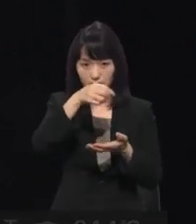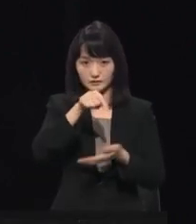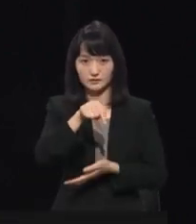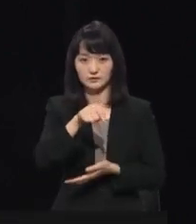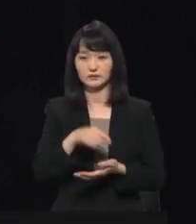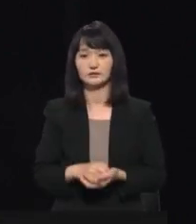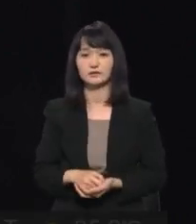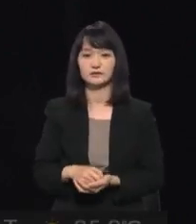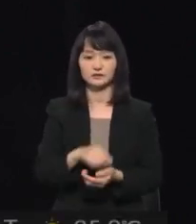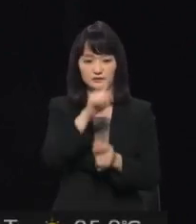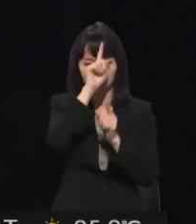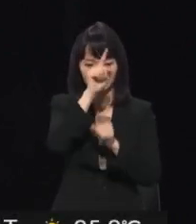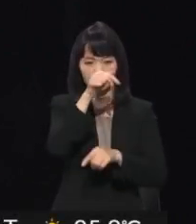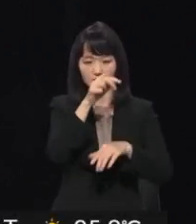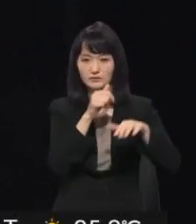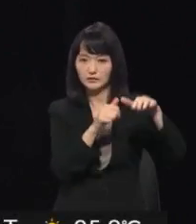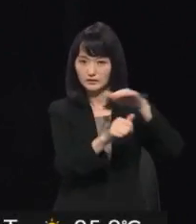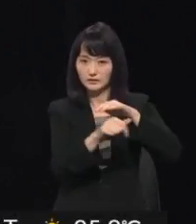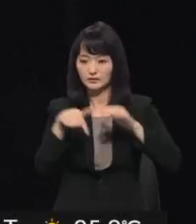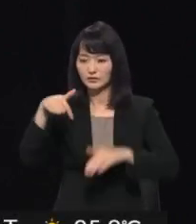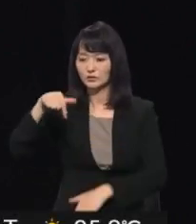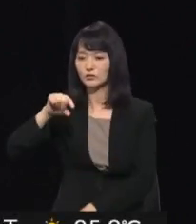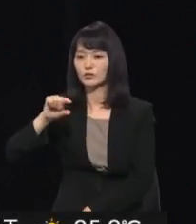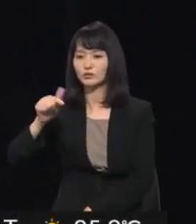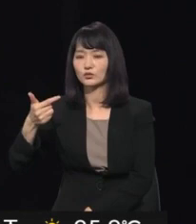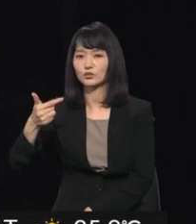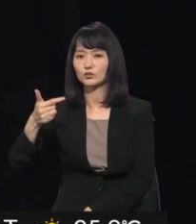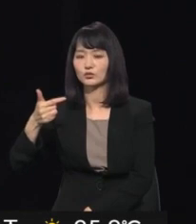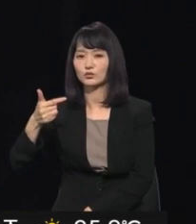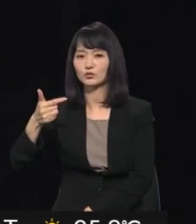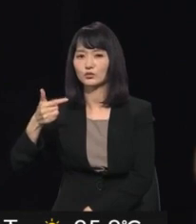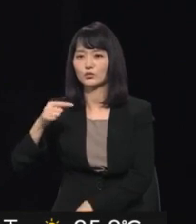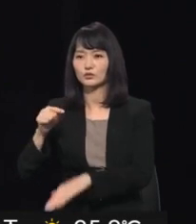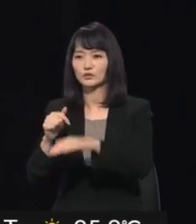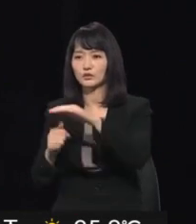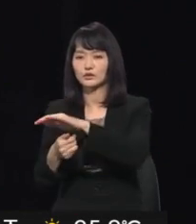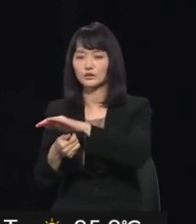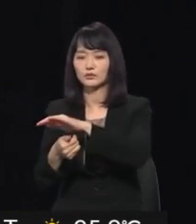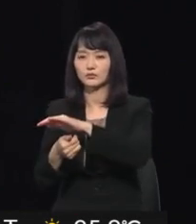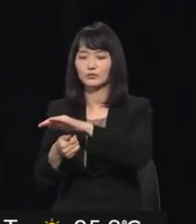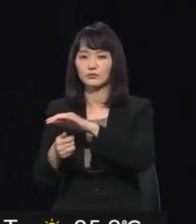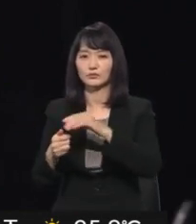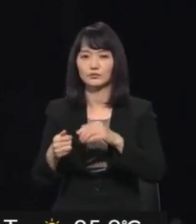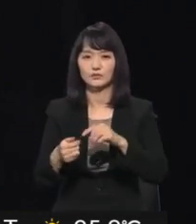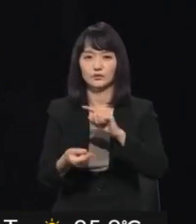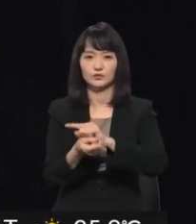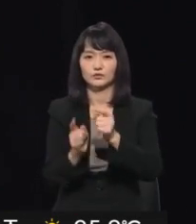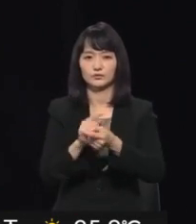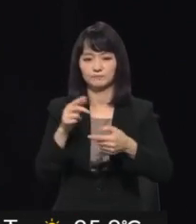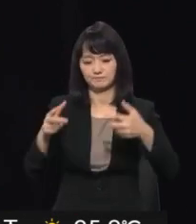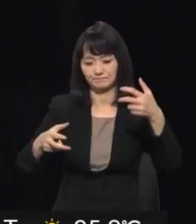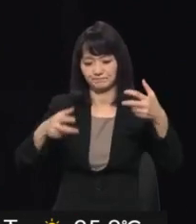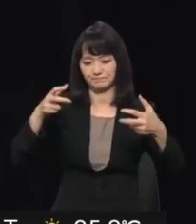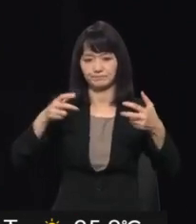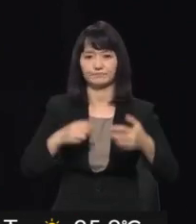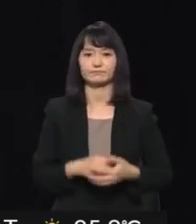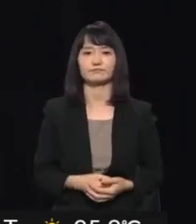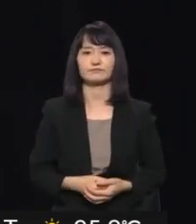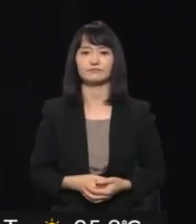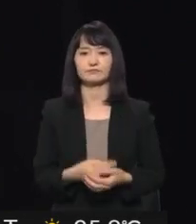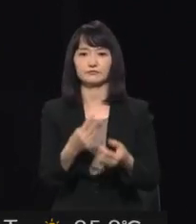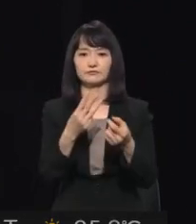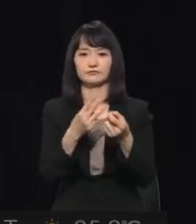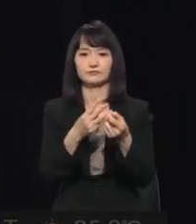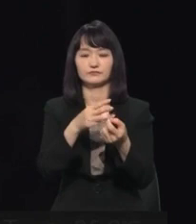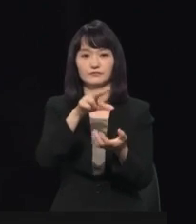이재명 대표와 권성동 기대 원장 친구 등이 약 탄 신경전은 것을 였는데요 세 번째 주제는 이어서 바로